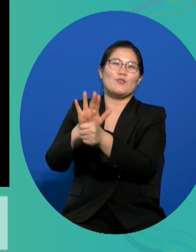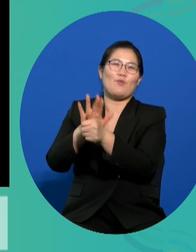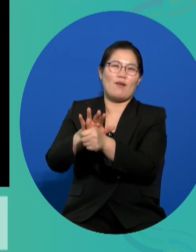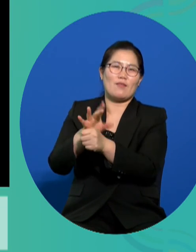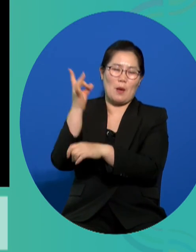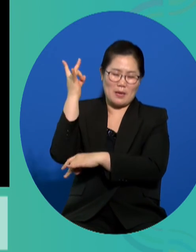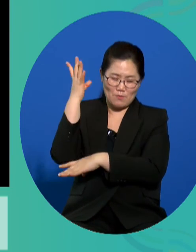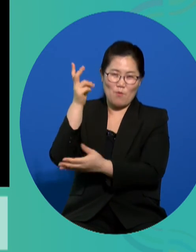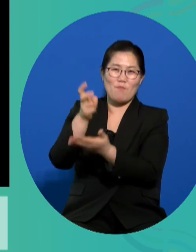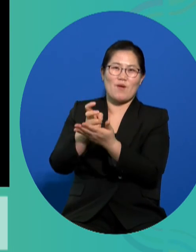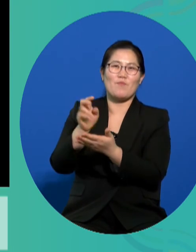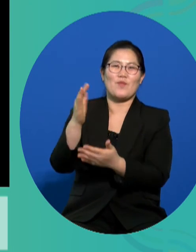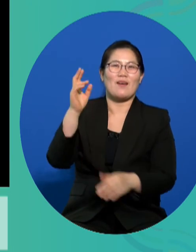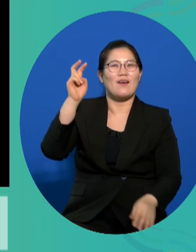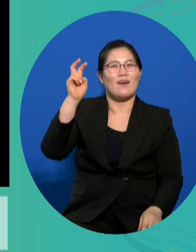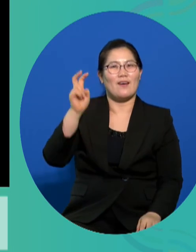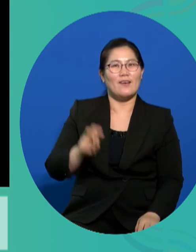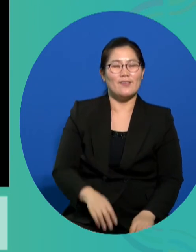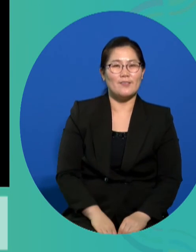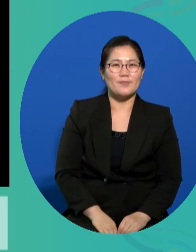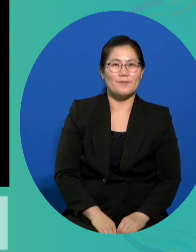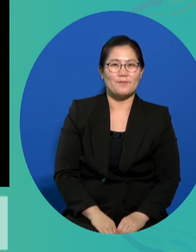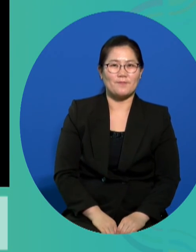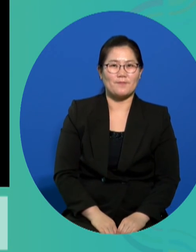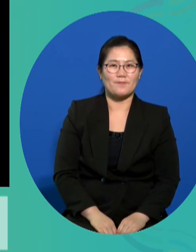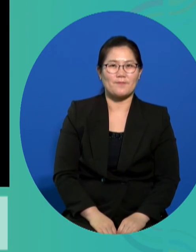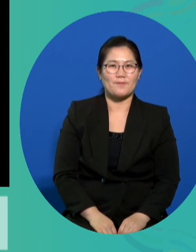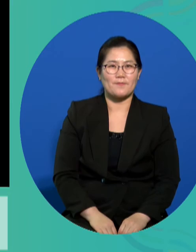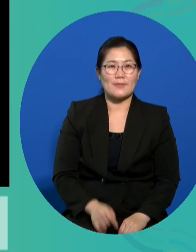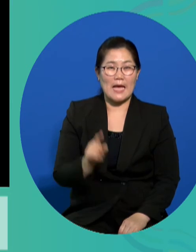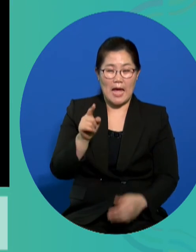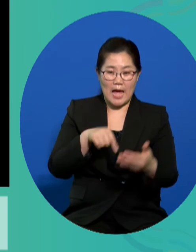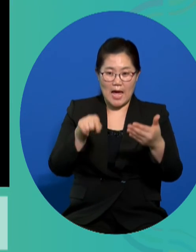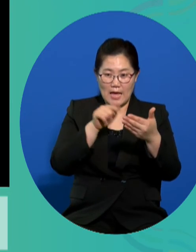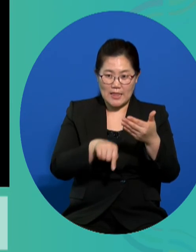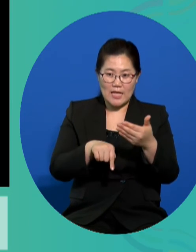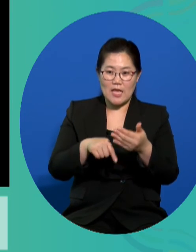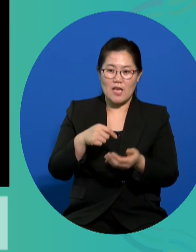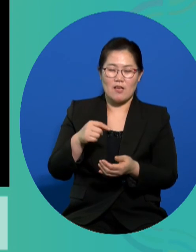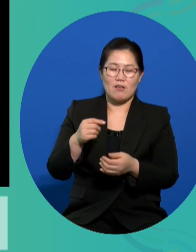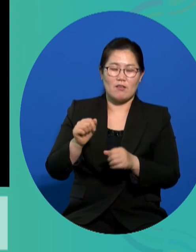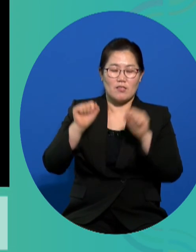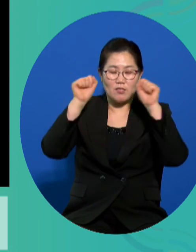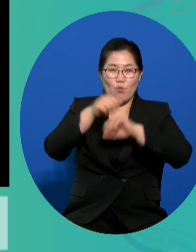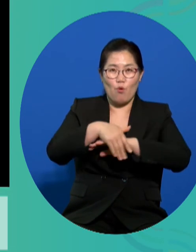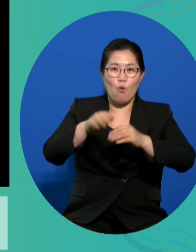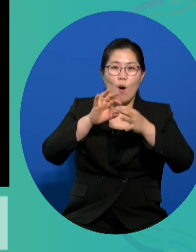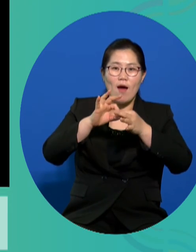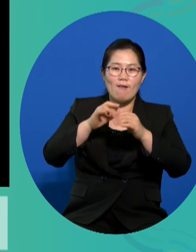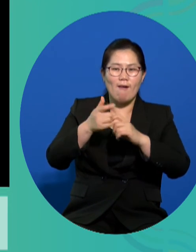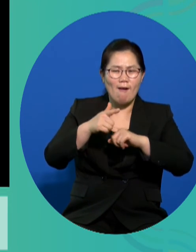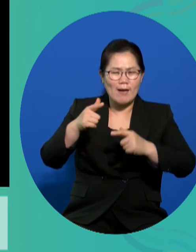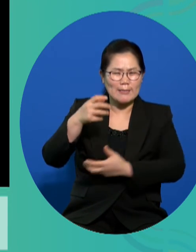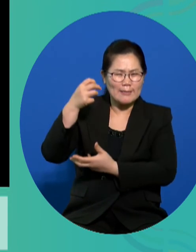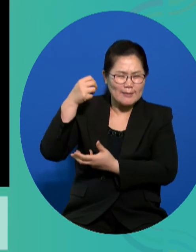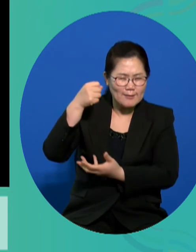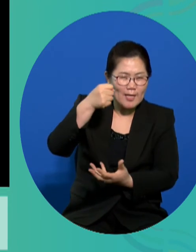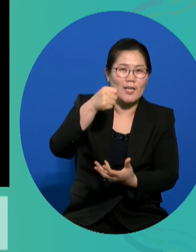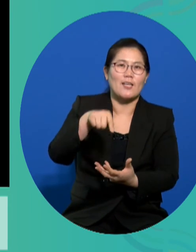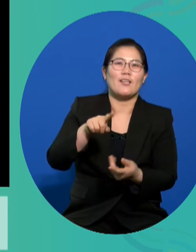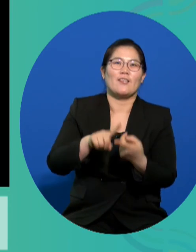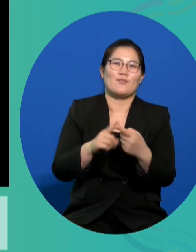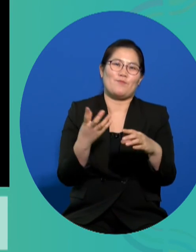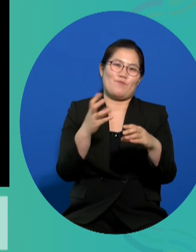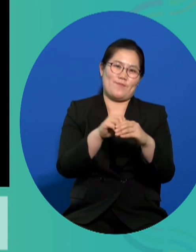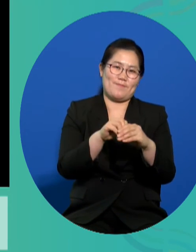주는 것이 우리가 스포츠 기본법이다. 그 안에 유산도 들어있다. 그래서 뭐 관련인